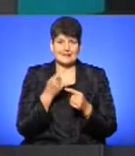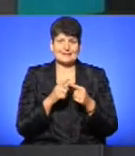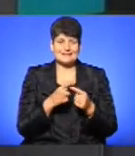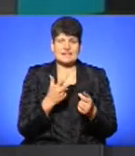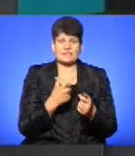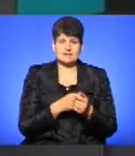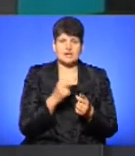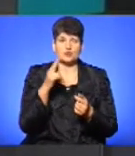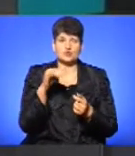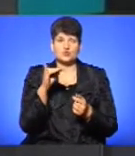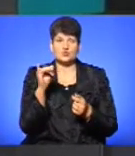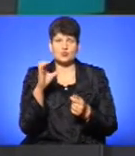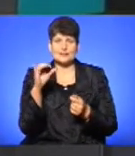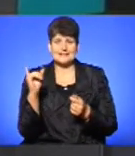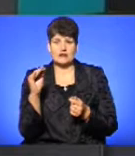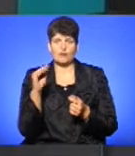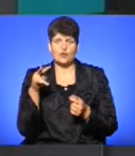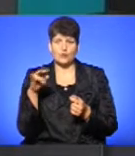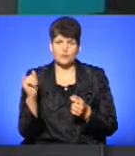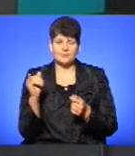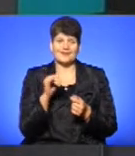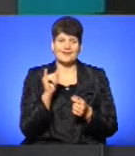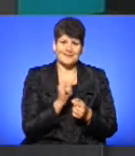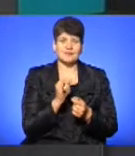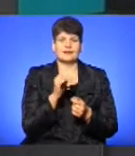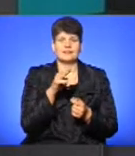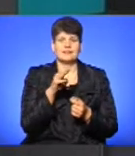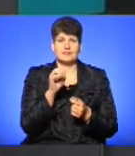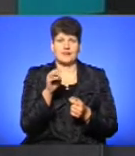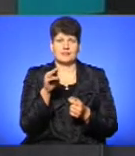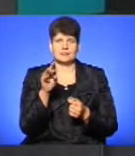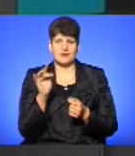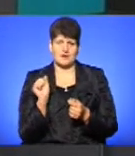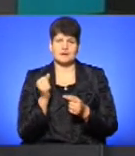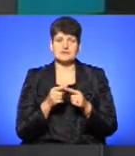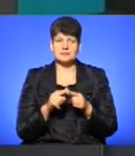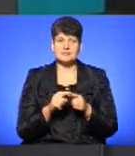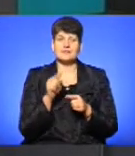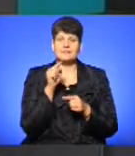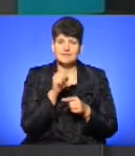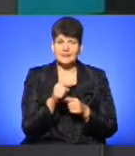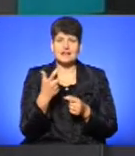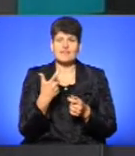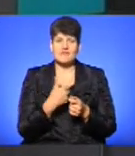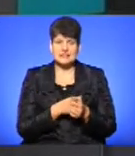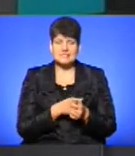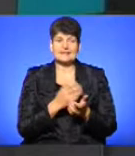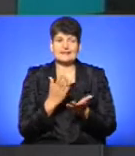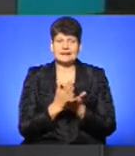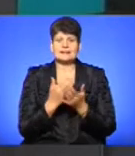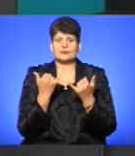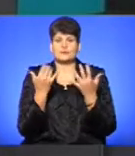вакцина Juicy Flu і вакцина Vaxigrip Tetra. Це ті вакцини, які на сьогоднішній день є